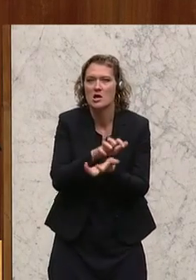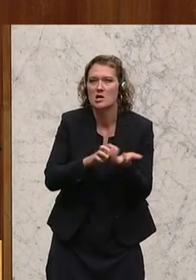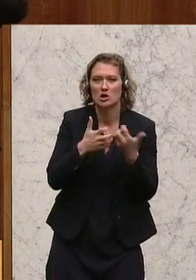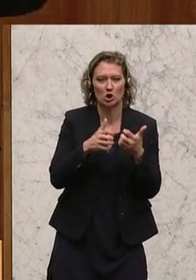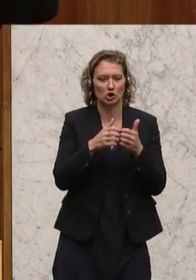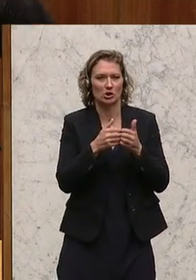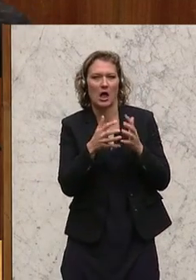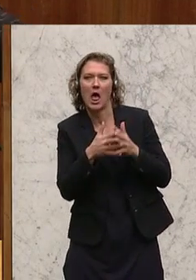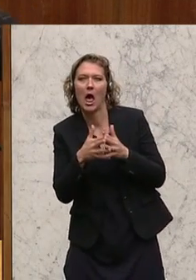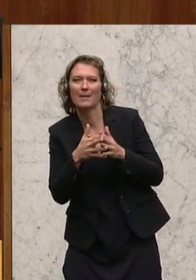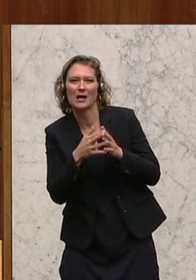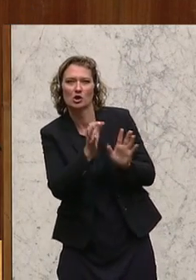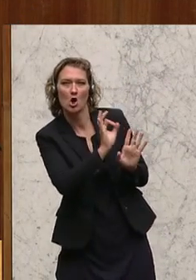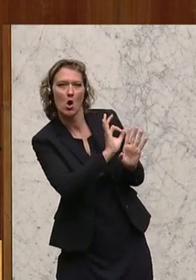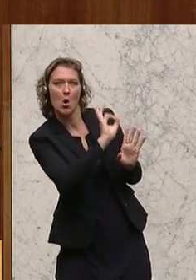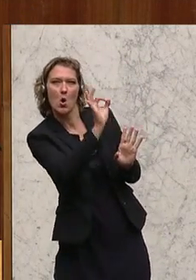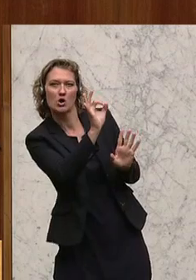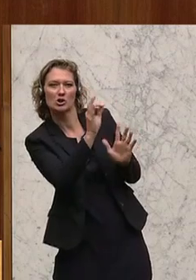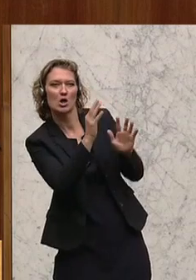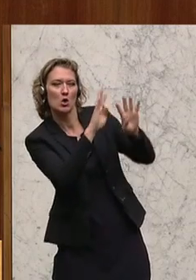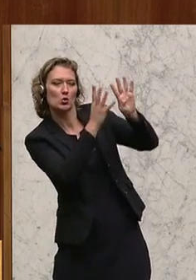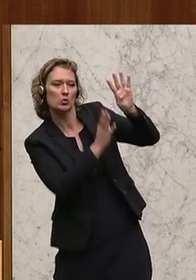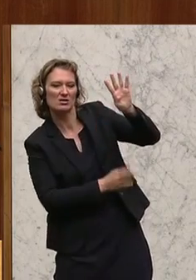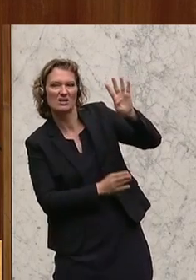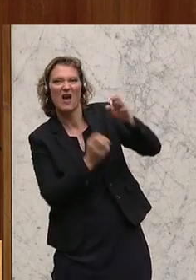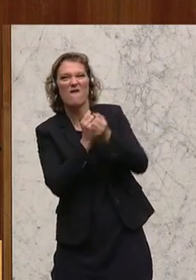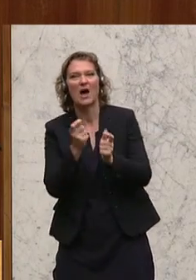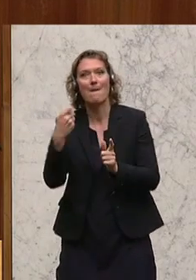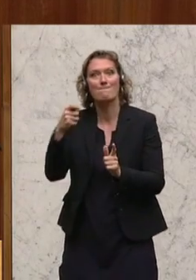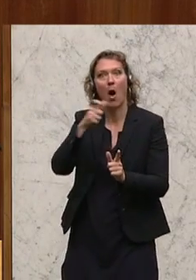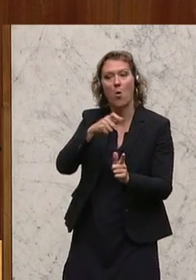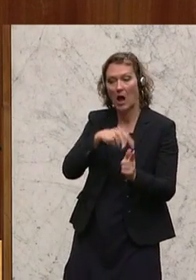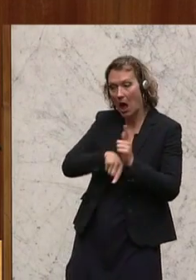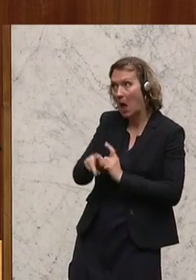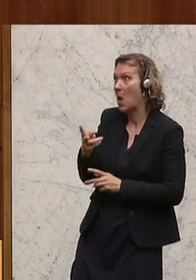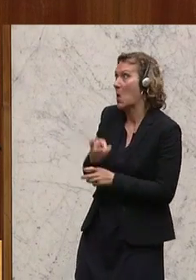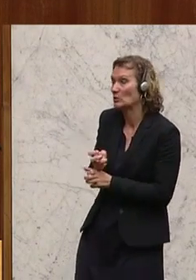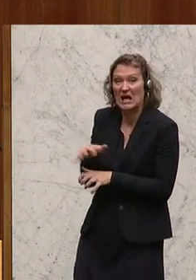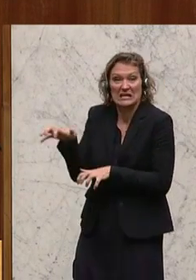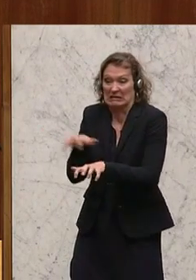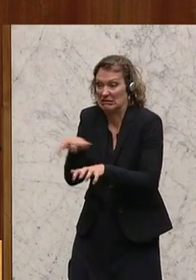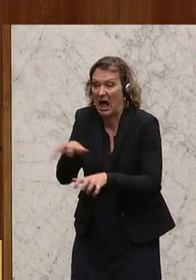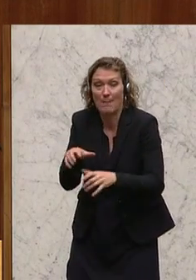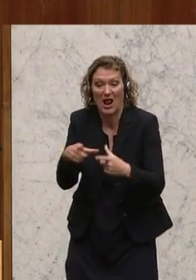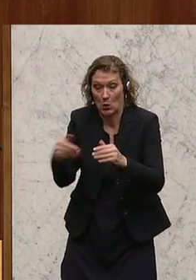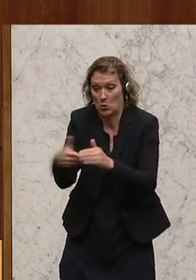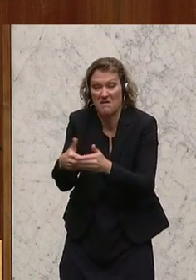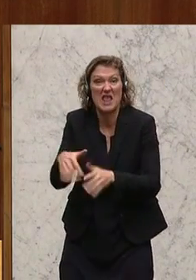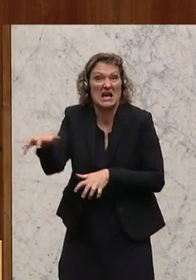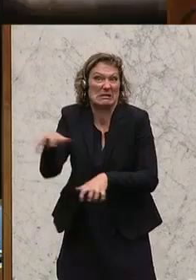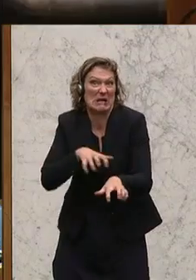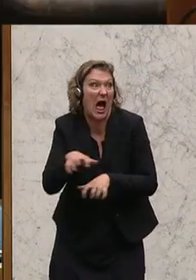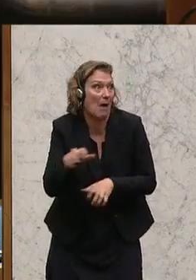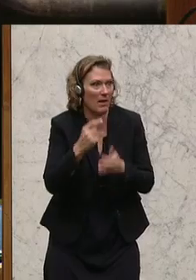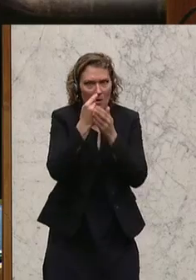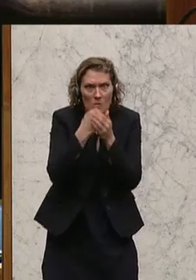Amerikanische Ostküstenfreimaurer sind unterwegs in Österreich, sammeln ein alle aufgegangenen Wahlkuverts,